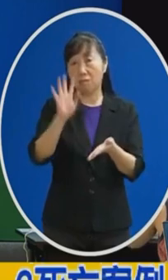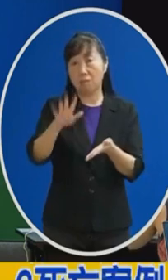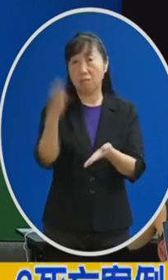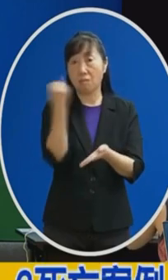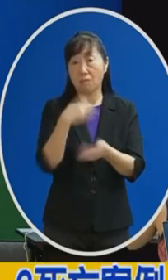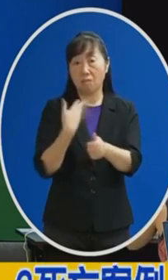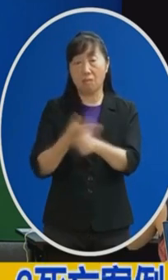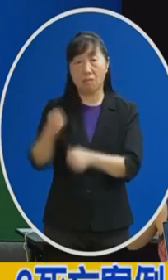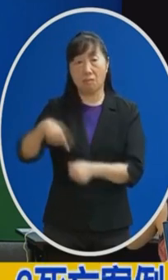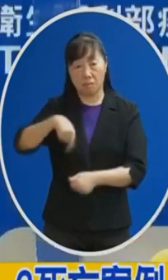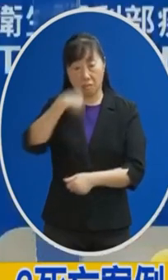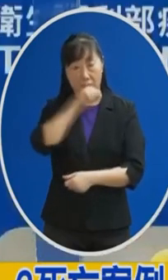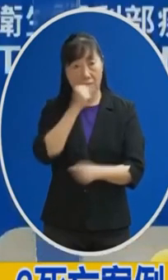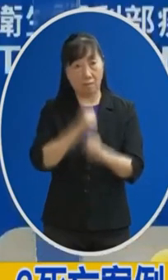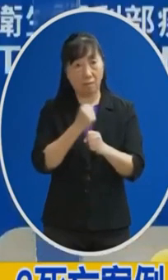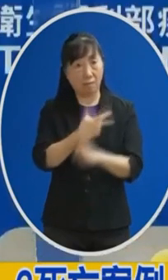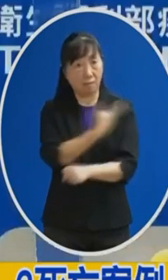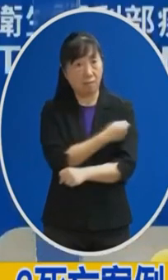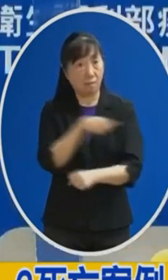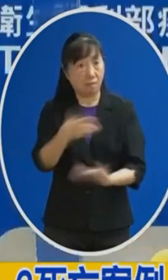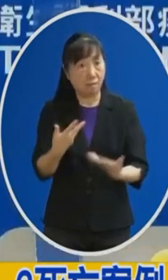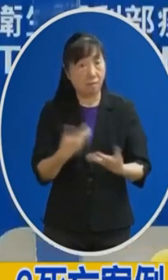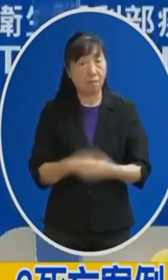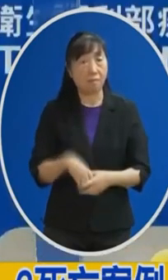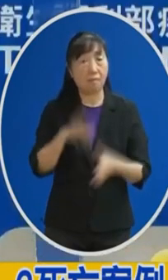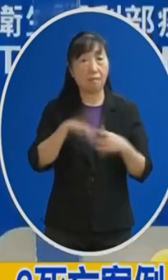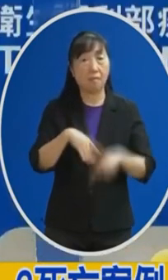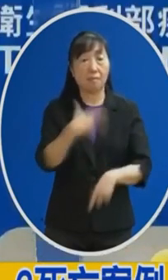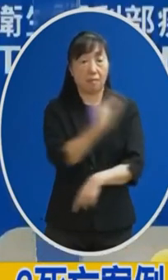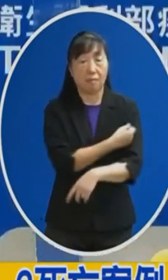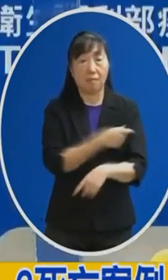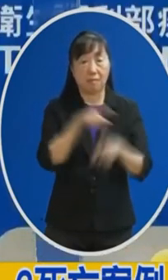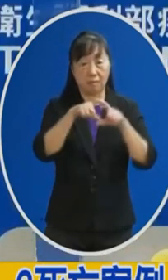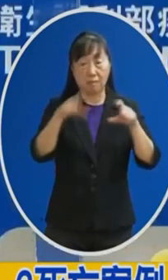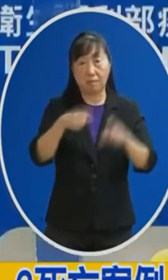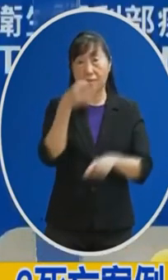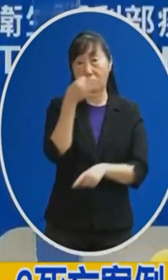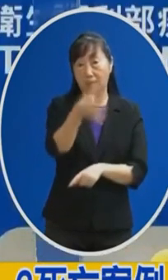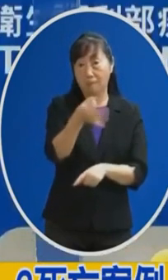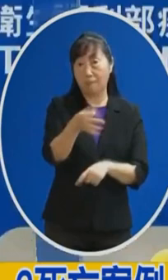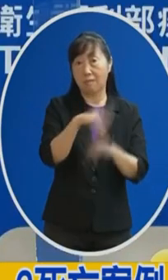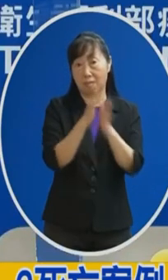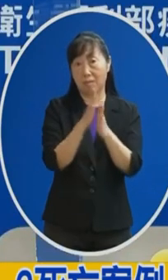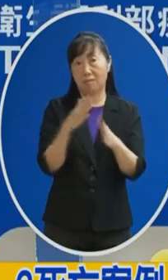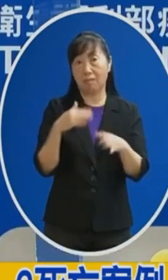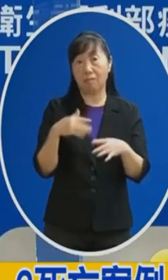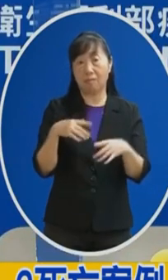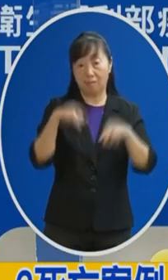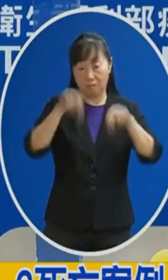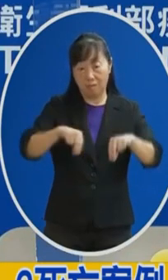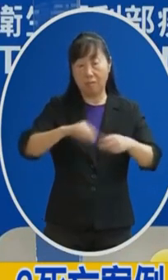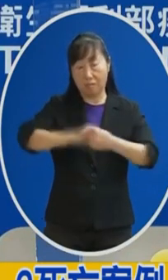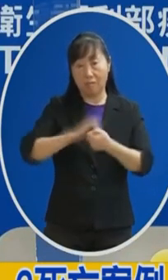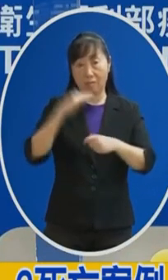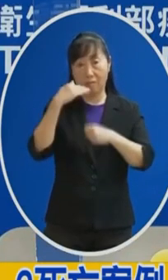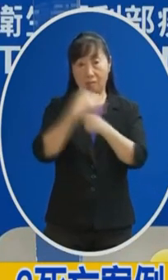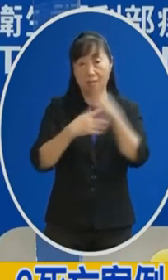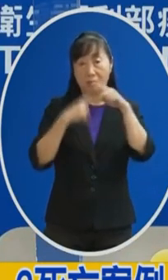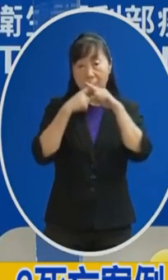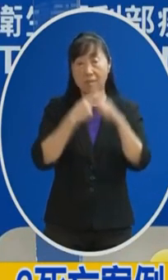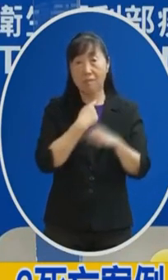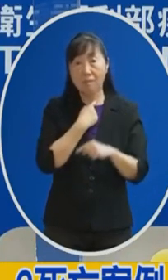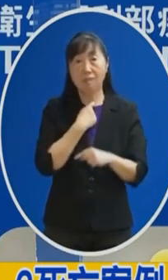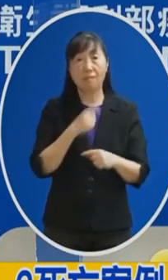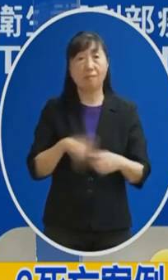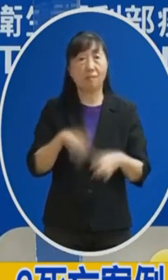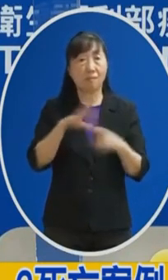谢。 因为疫苗的采购有一些保密的合约，然后这一点还是要请大家多所谅